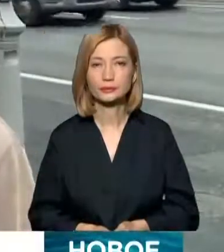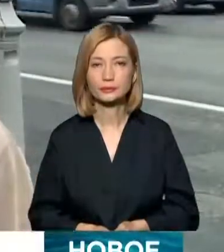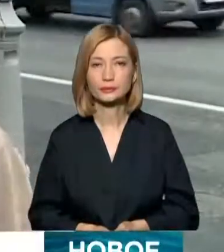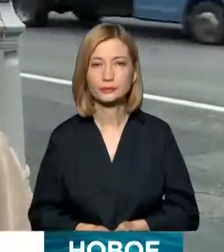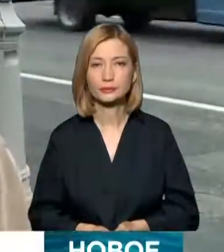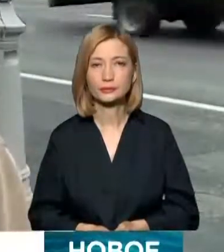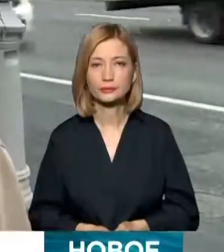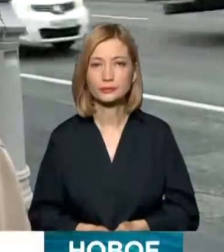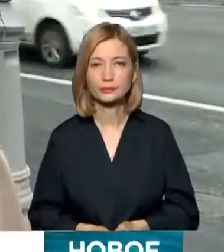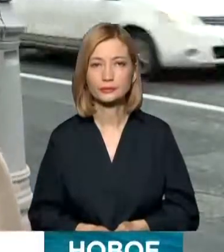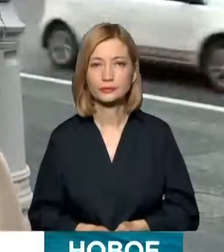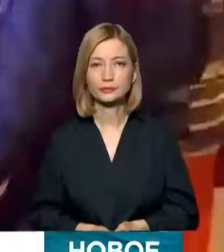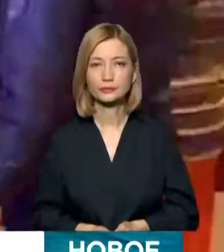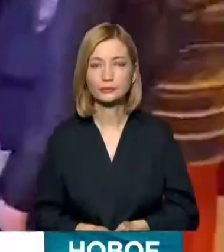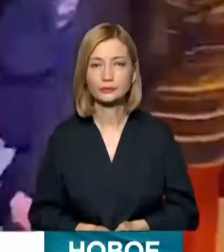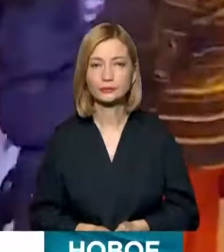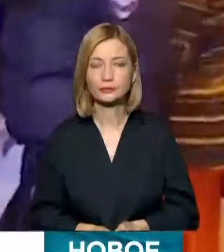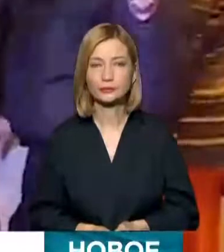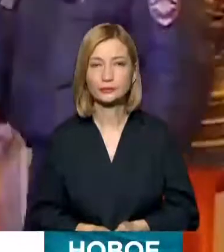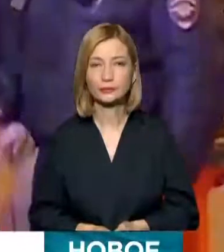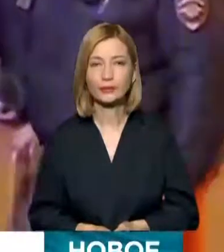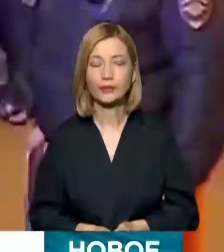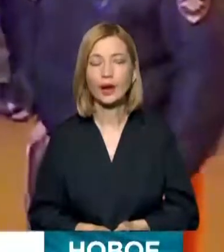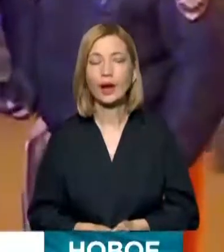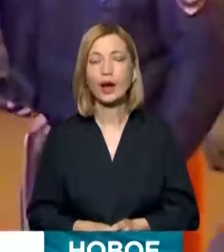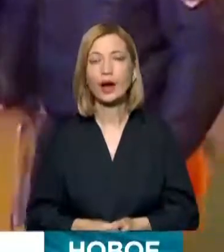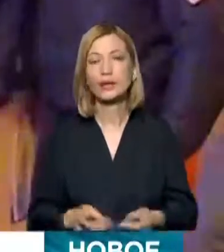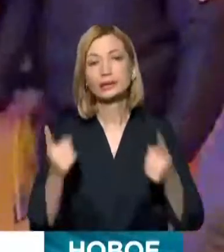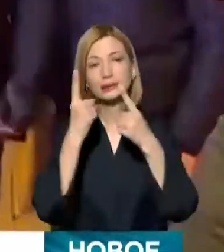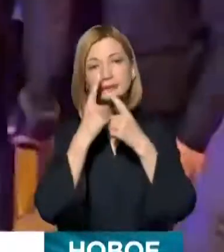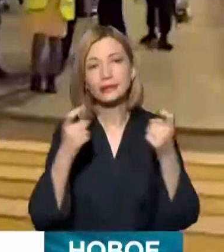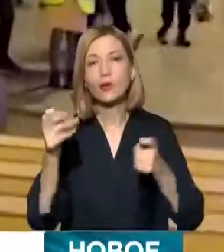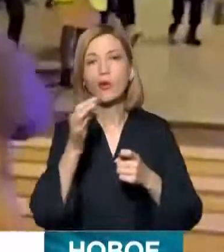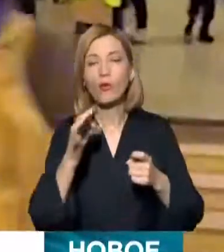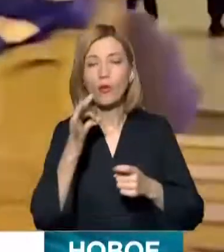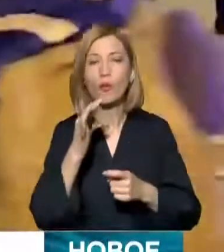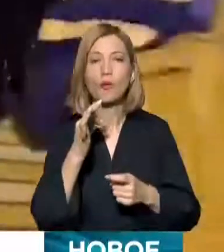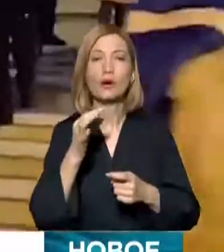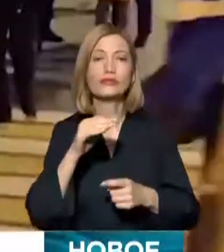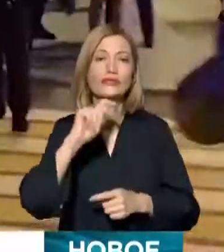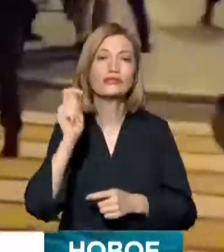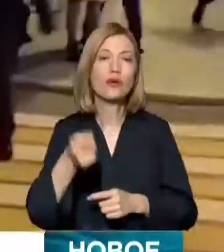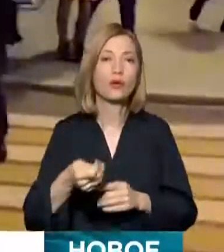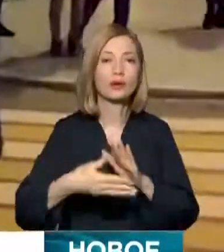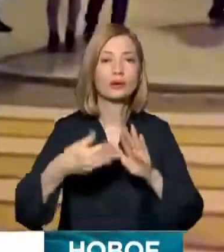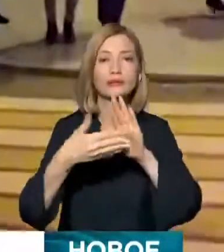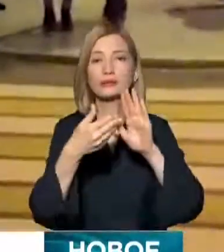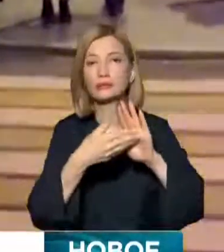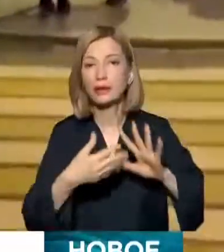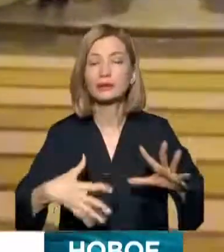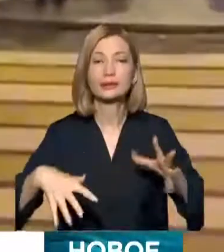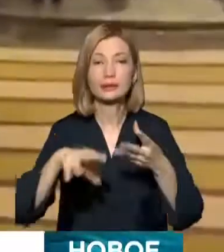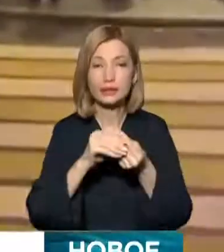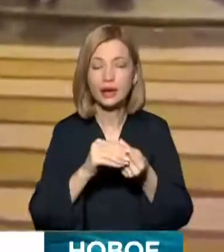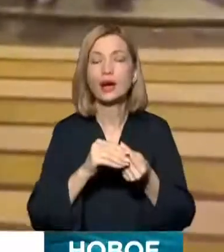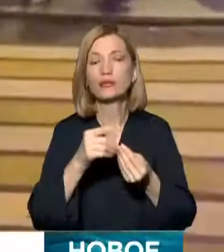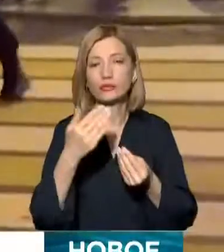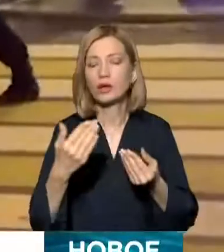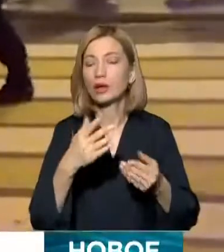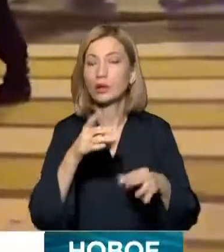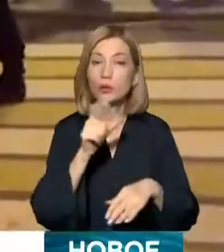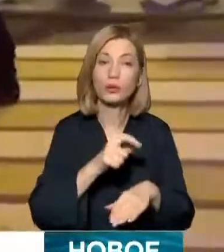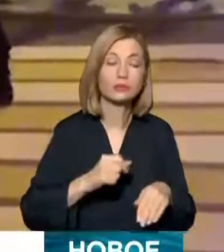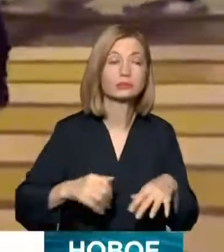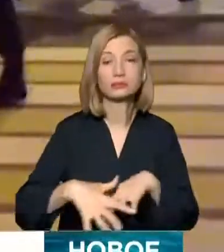из этой ситуации мягко. Кстати, заявление о мобилизации вызвало настоящий резонанс среди граждан. В 37 городах